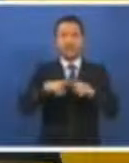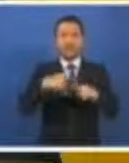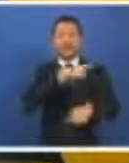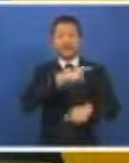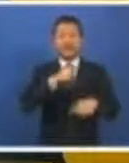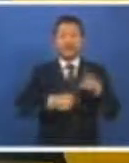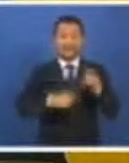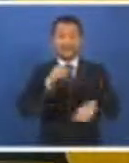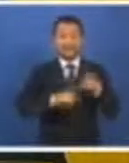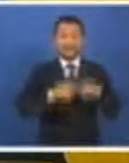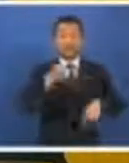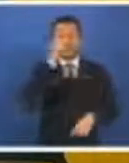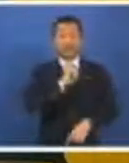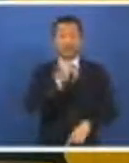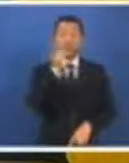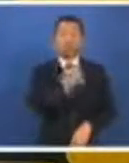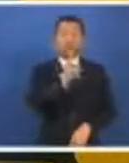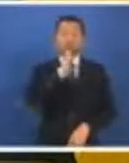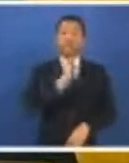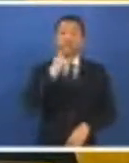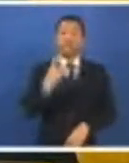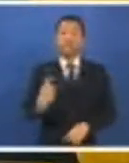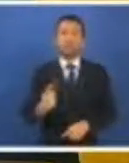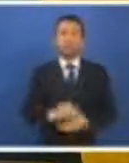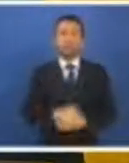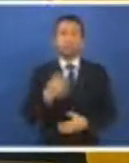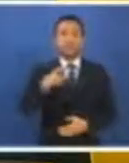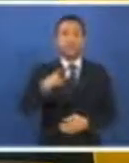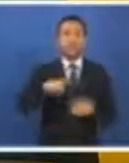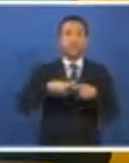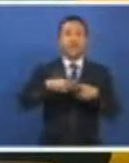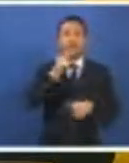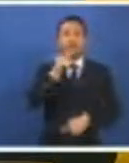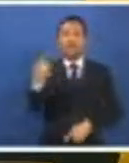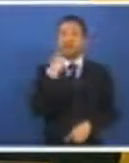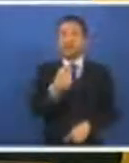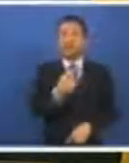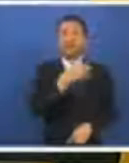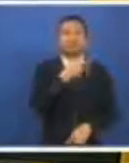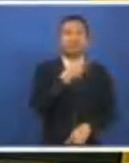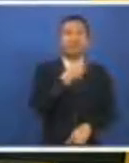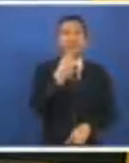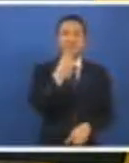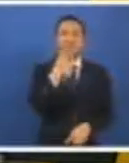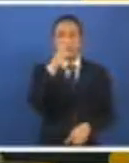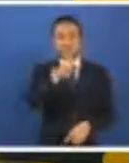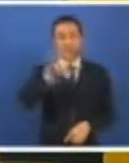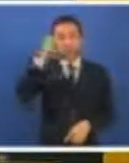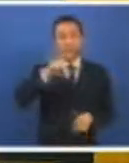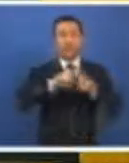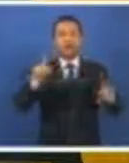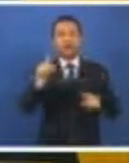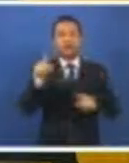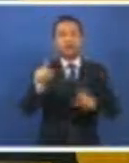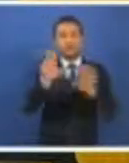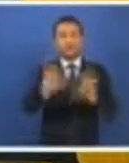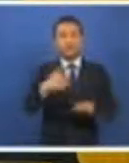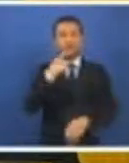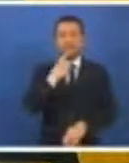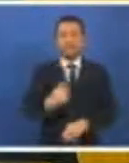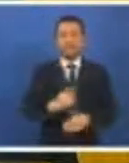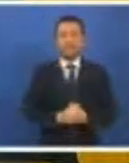Aksaray %100 diyormuş. Binali Bey de lütfetmiş, 2-3 puan da hayırcılar alsın